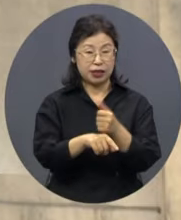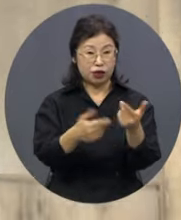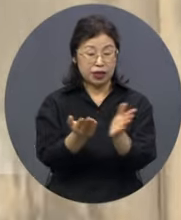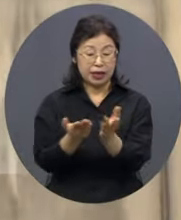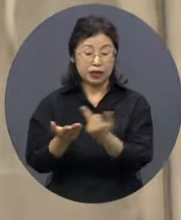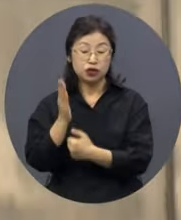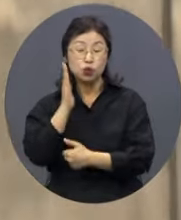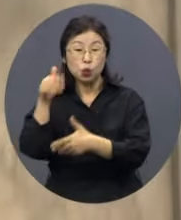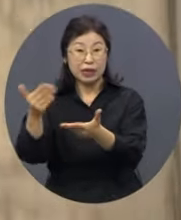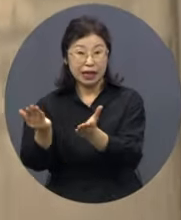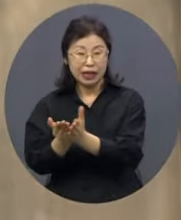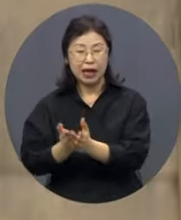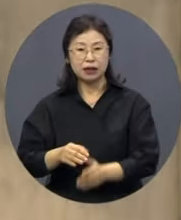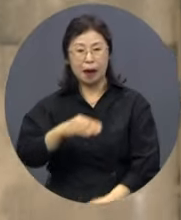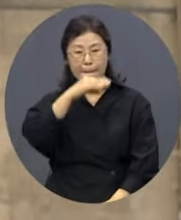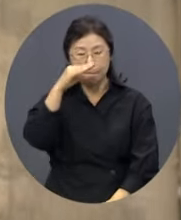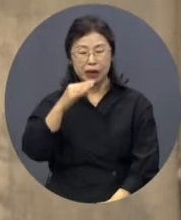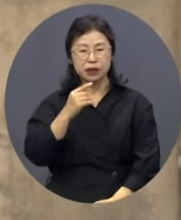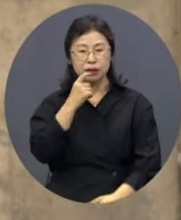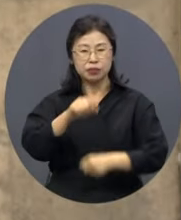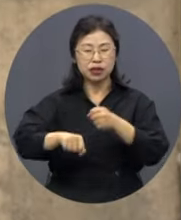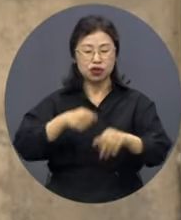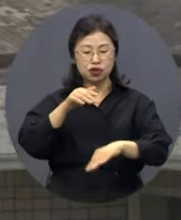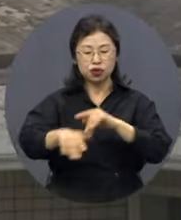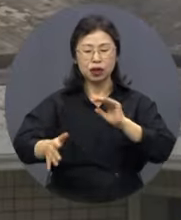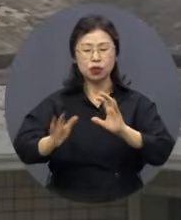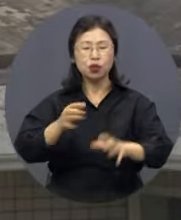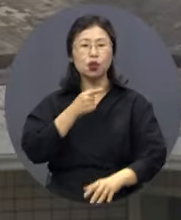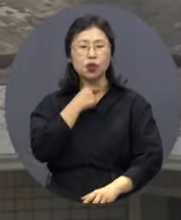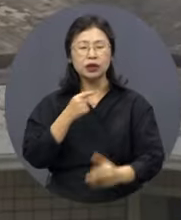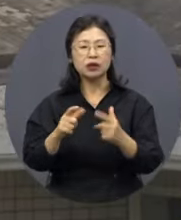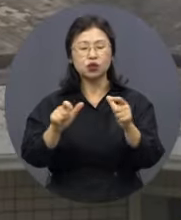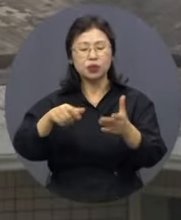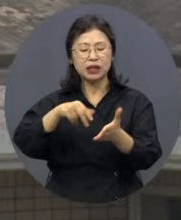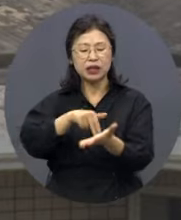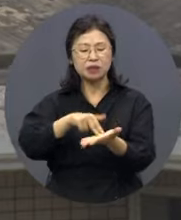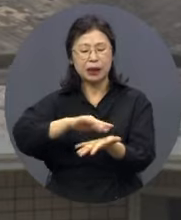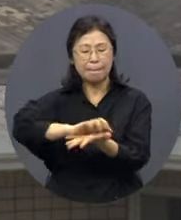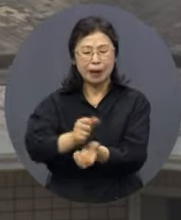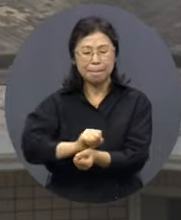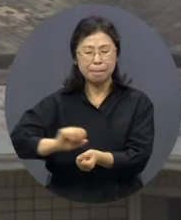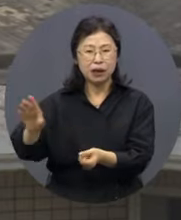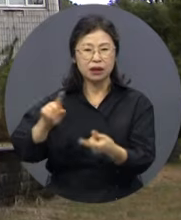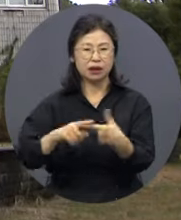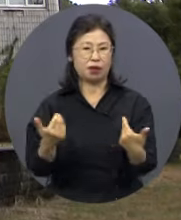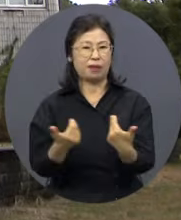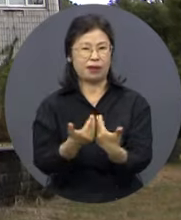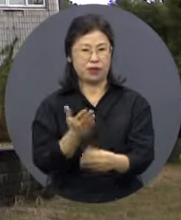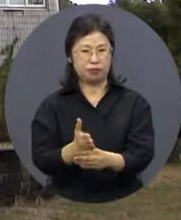제주 녹색당은 공정한 수기 민주주의를 바라는 도민의 뜻을 짓밟았다